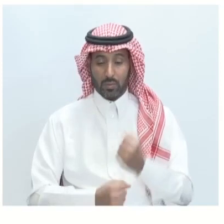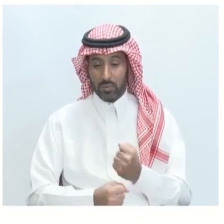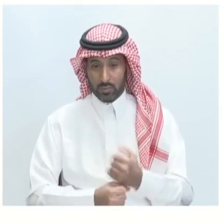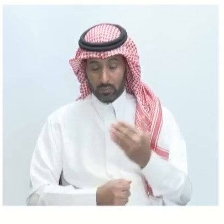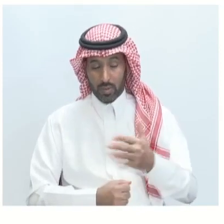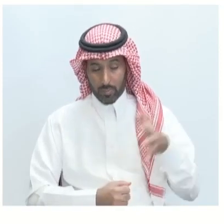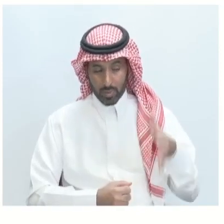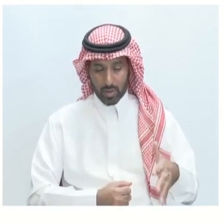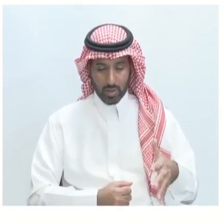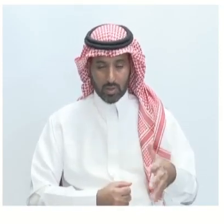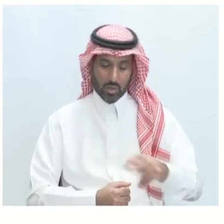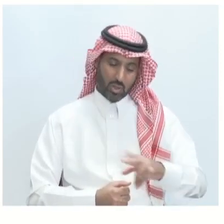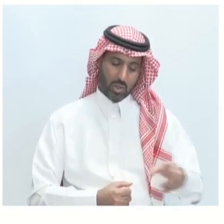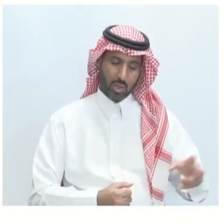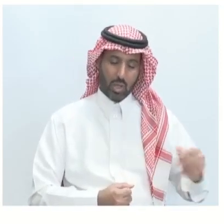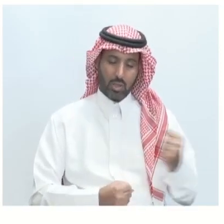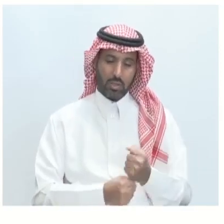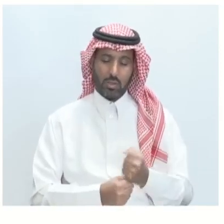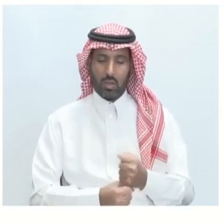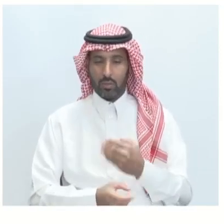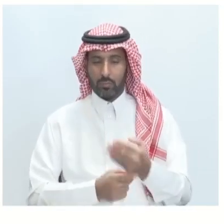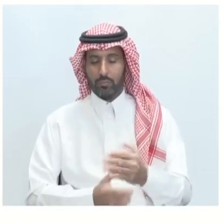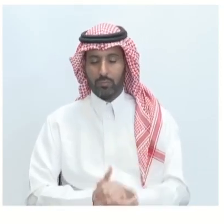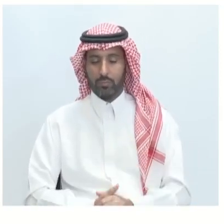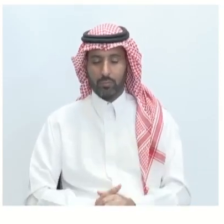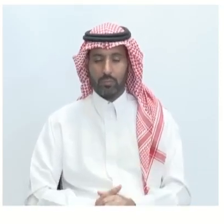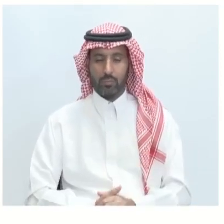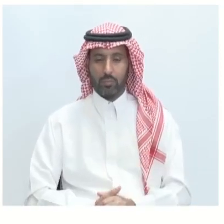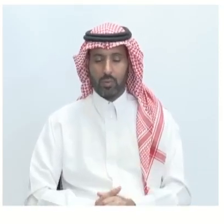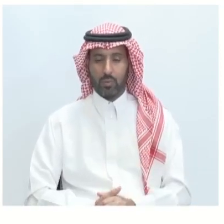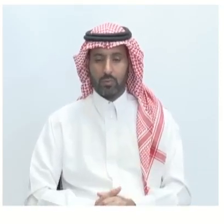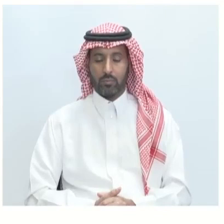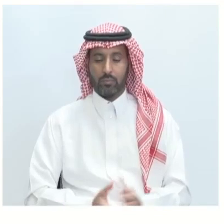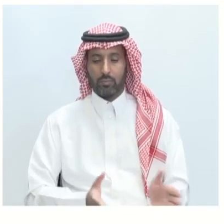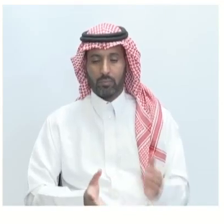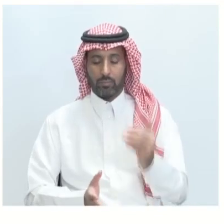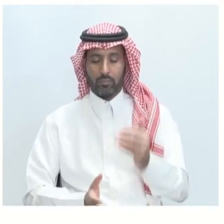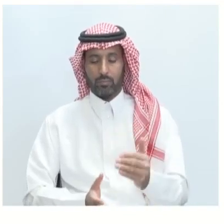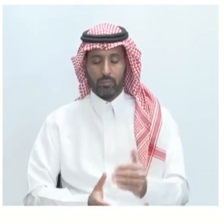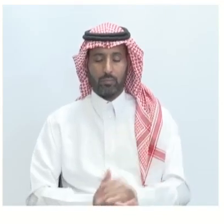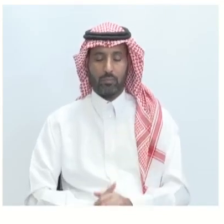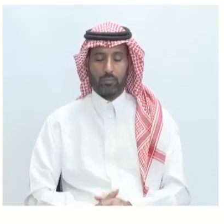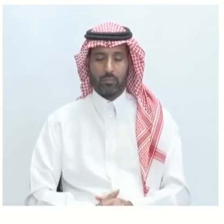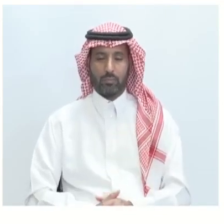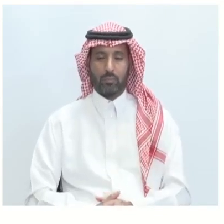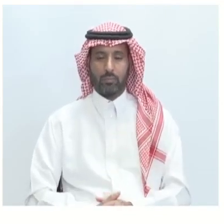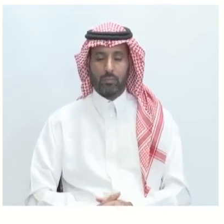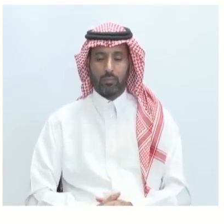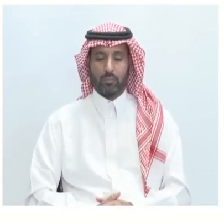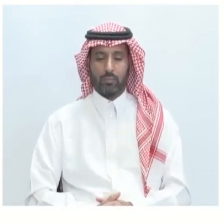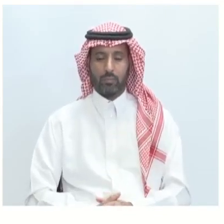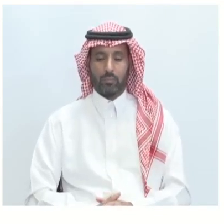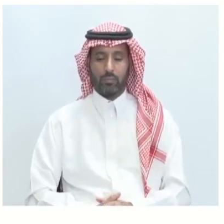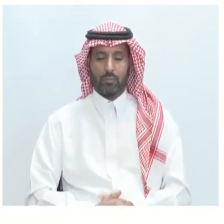هذه المرحله تتغير الاستجابه وردات الفعل للانفعالات التي يعيشها